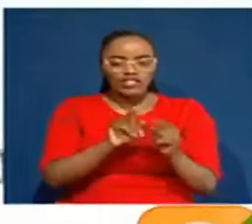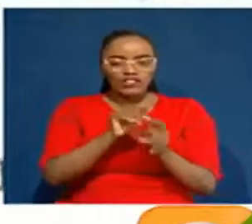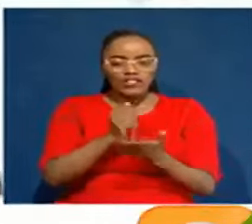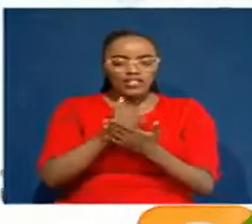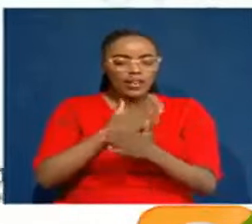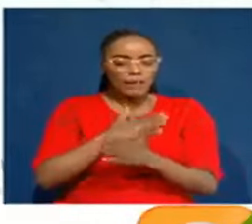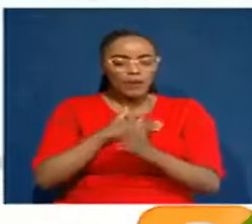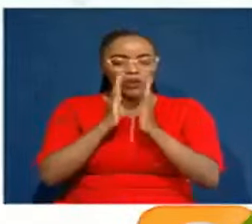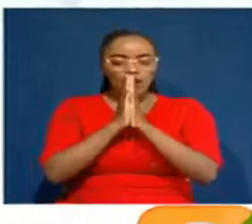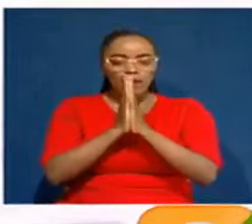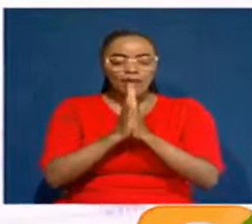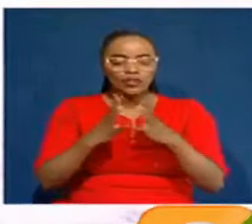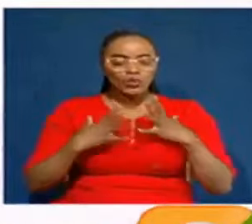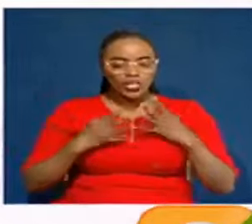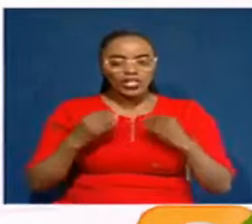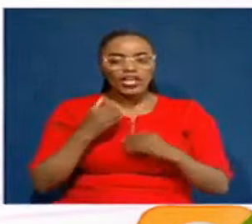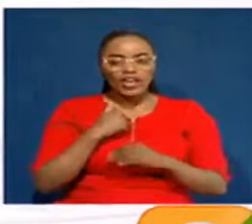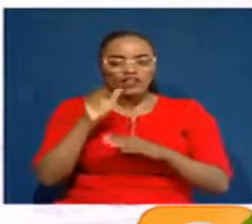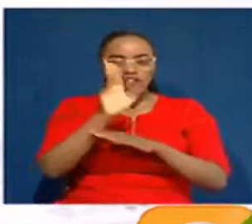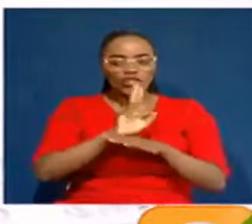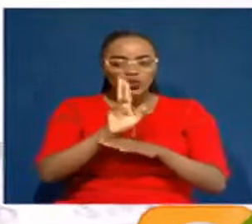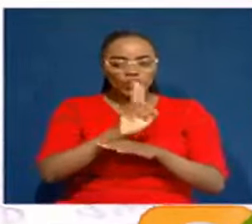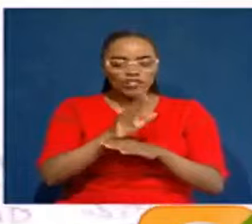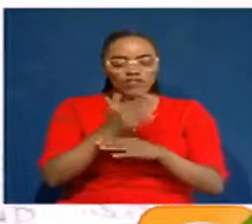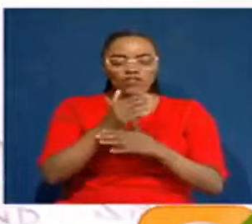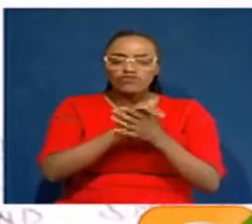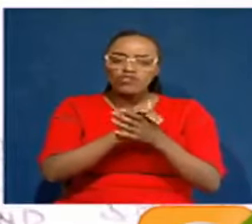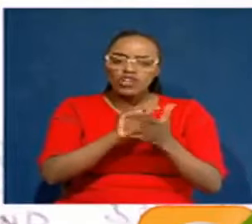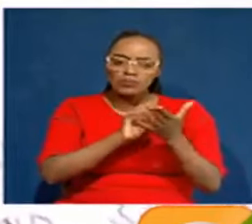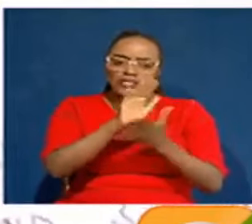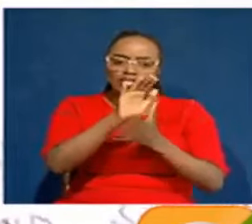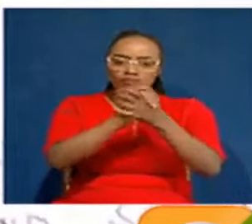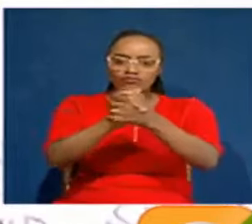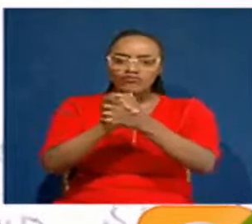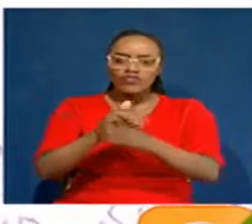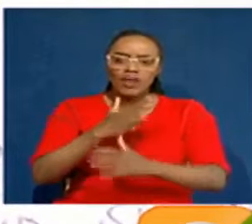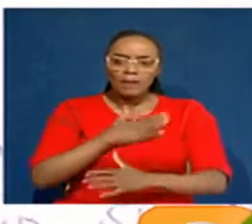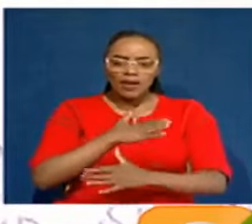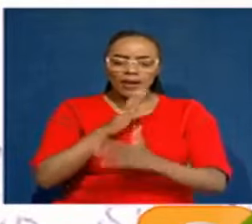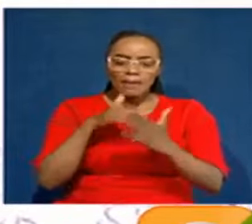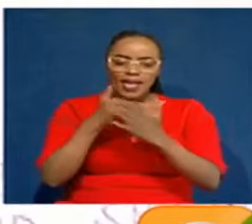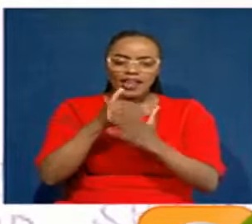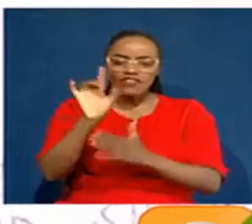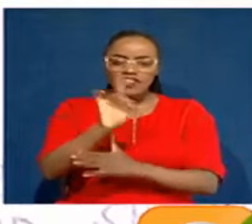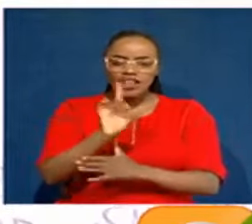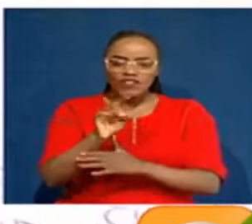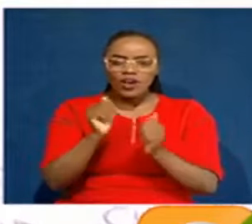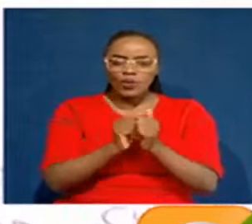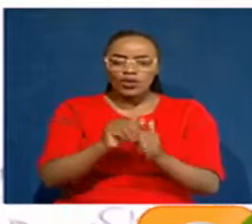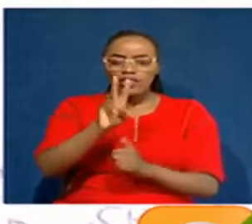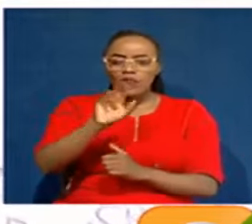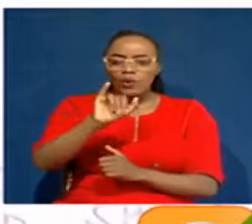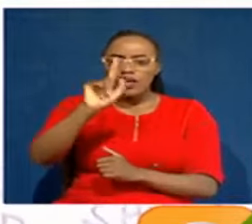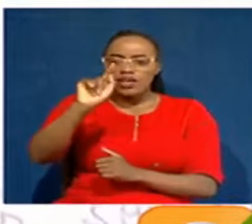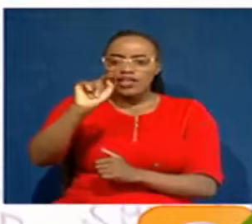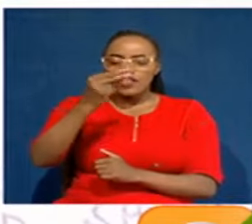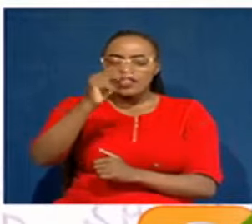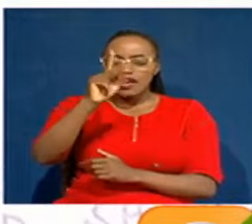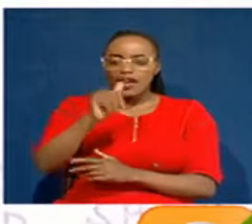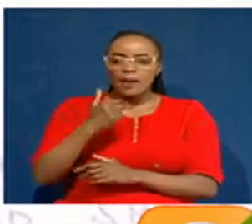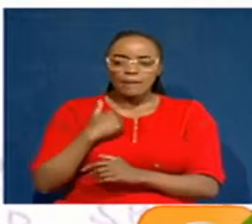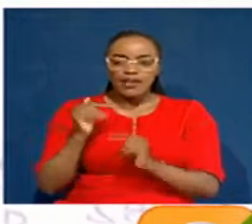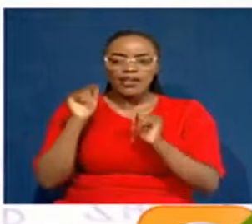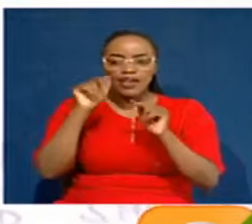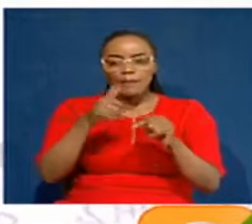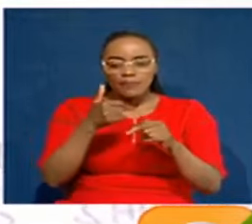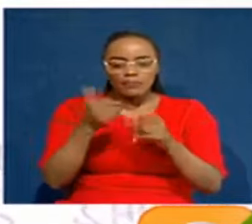Akina tunakuombea upone. Eh. Nimetumia nyingi salamu zangu. Nimefika Nairobi, tuko na idaka hapa, na mimi nakuja